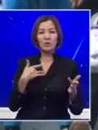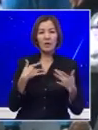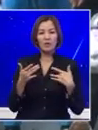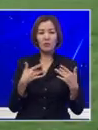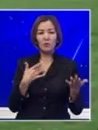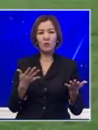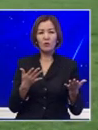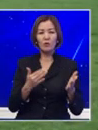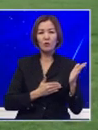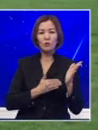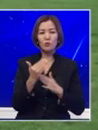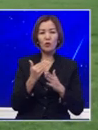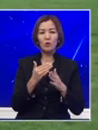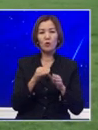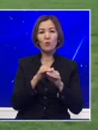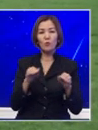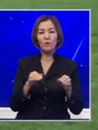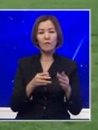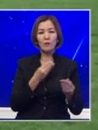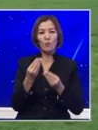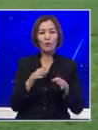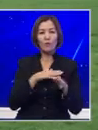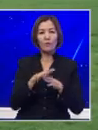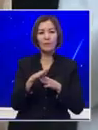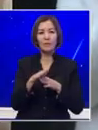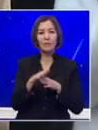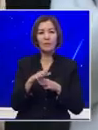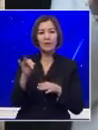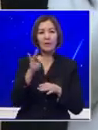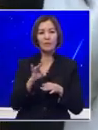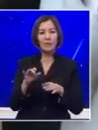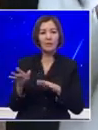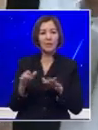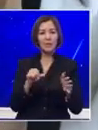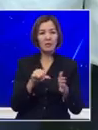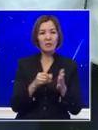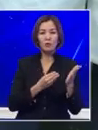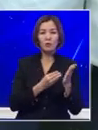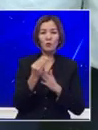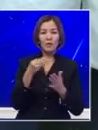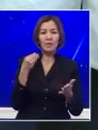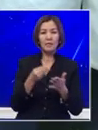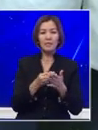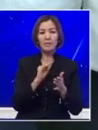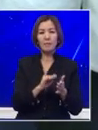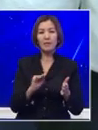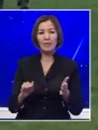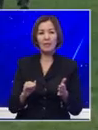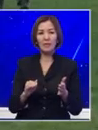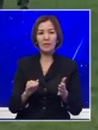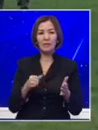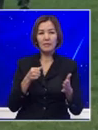каскадері жоғары деңгейде ойнап шықты. Оған шараға қатысқан тарихшылар мен көрермендер жоғары баға берді. Тіпті кішкентай балаларға